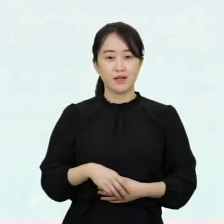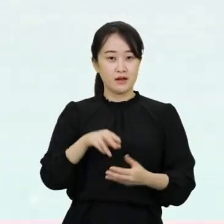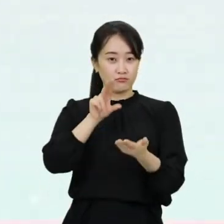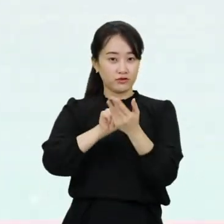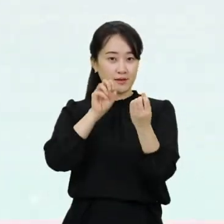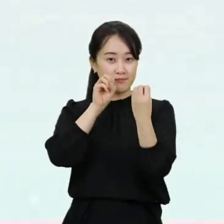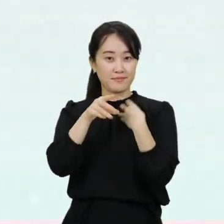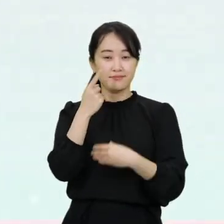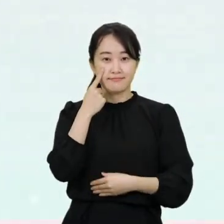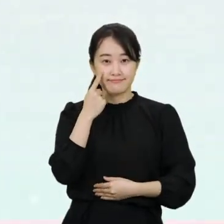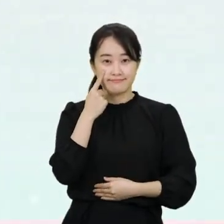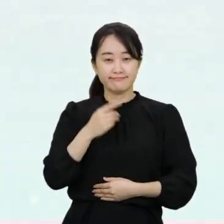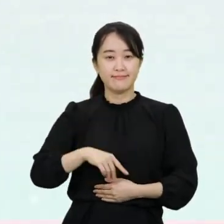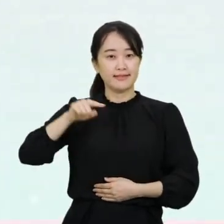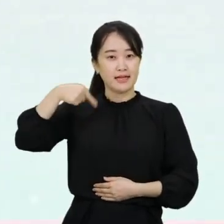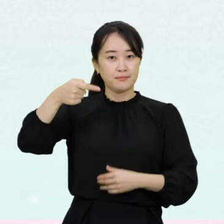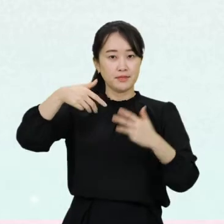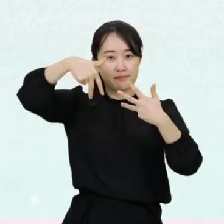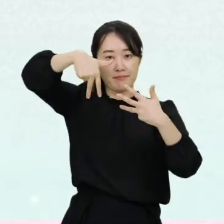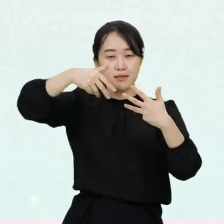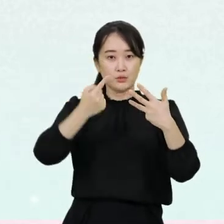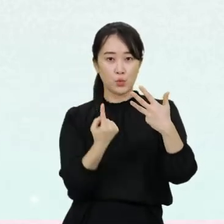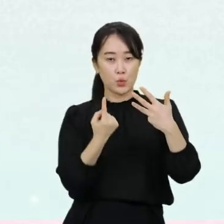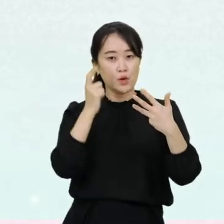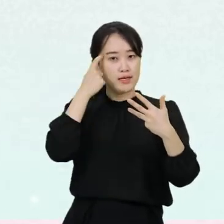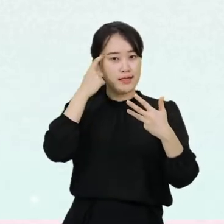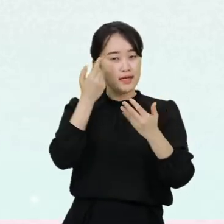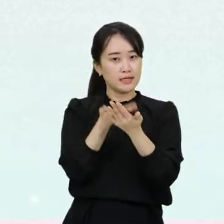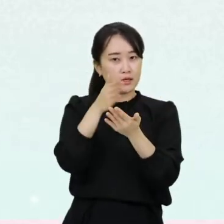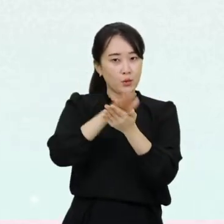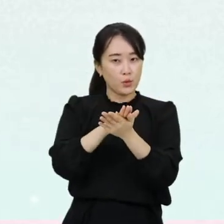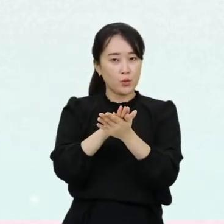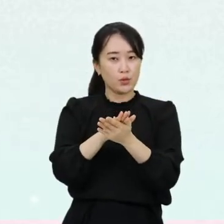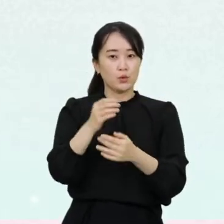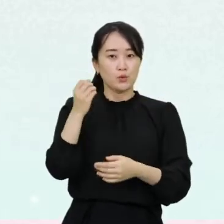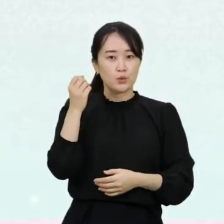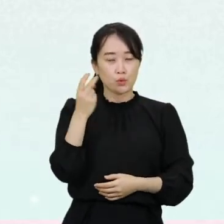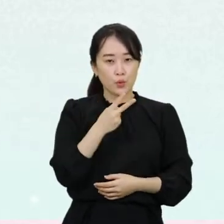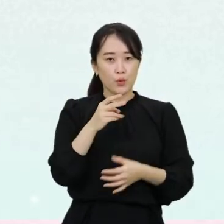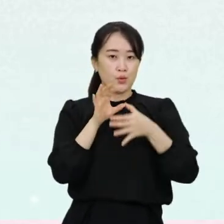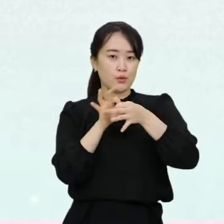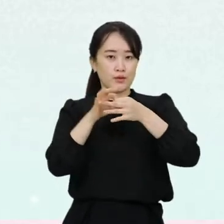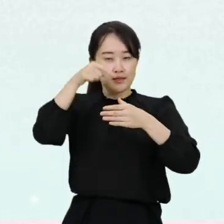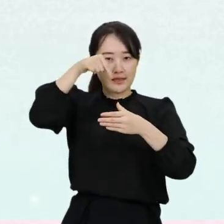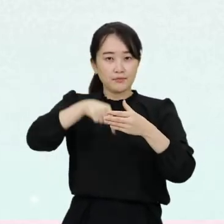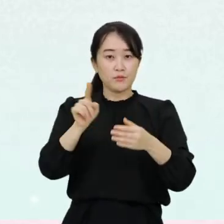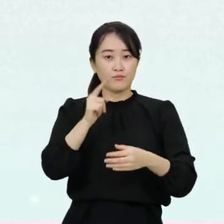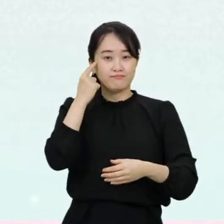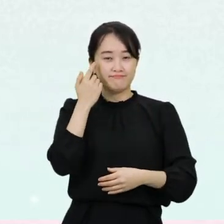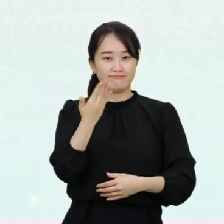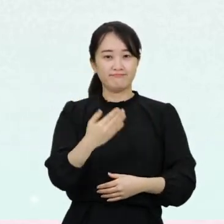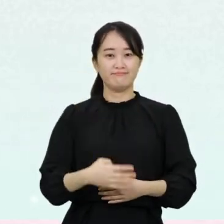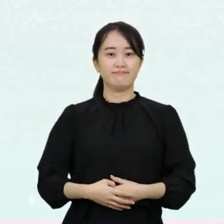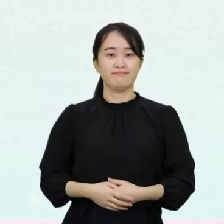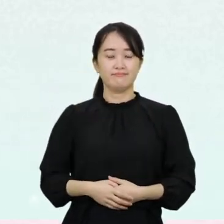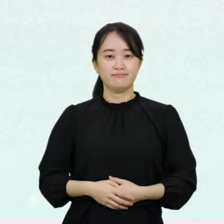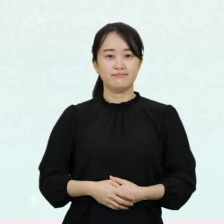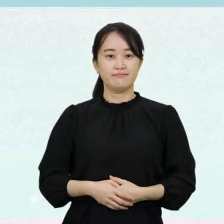퀴즈를 풀어볼까요? 다음 중 제8조 인식재고 조항과 가장 관련이 깊은 조항은